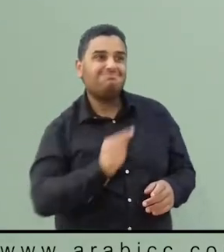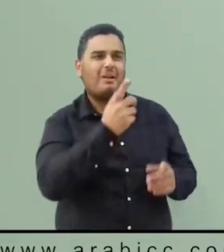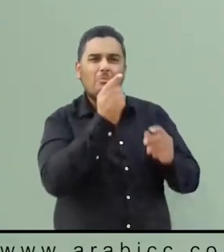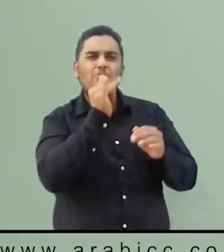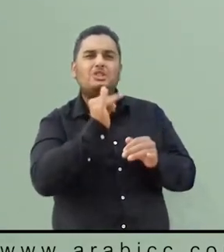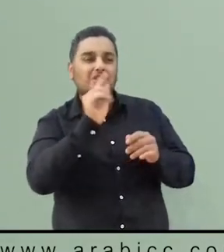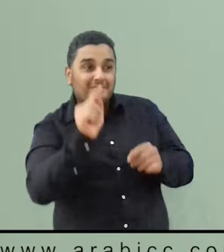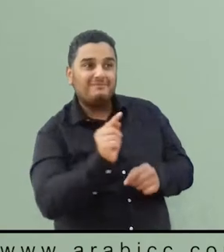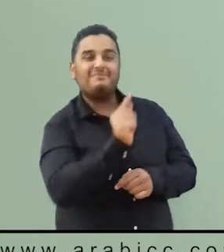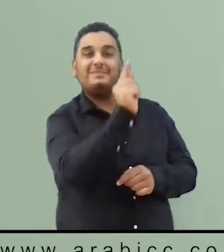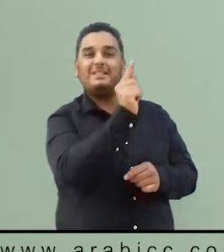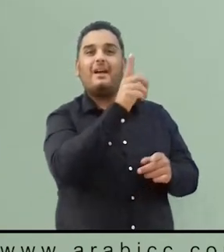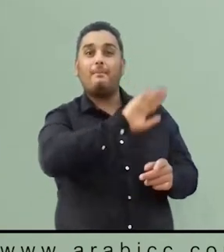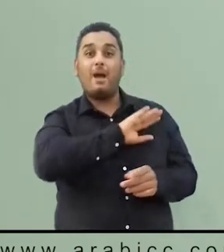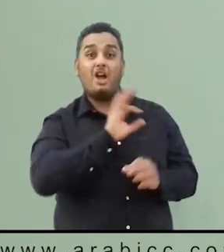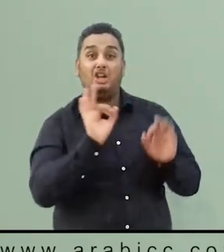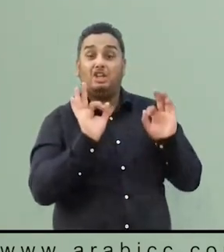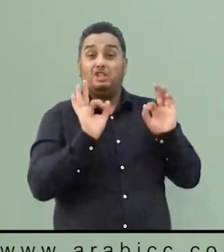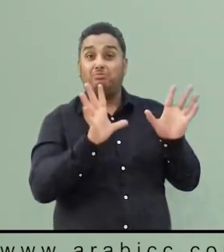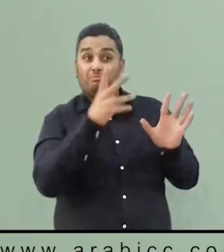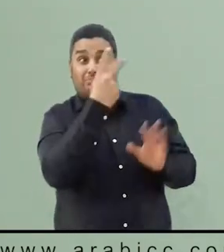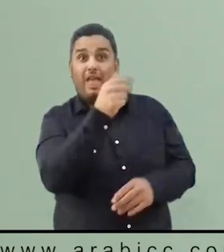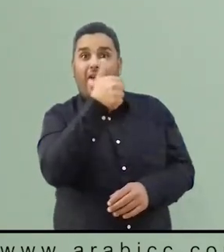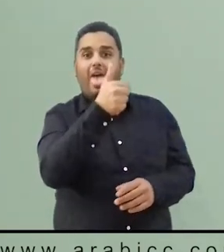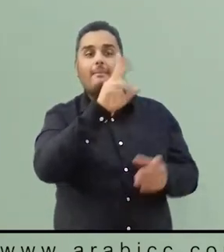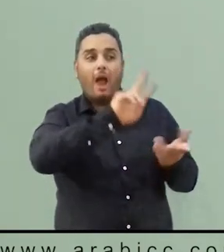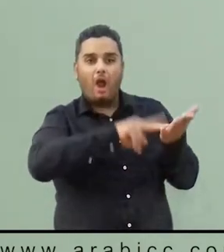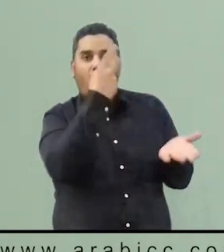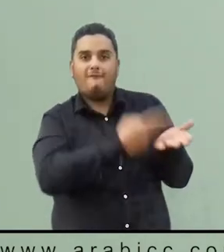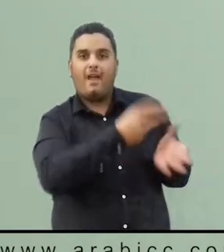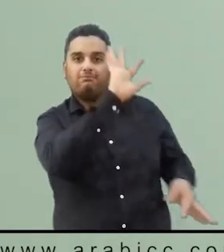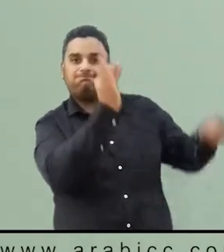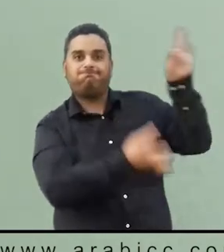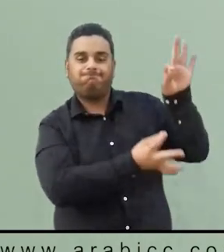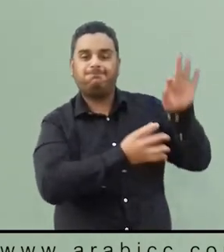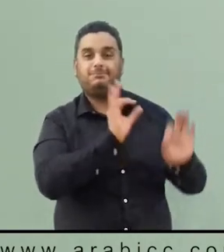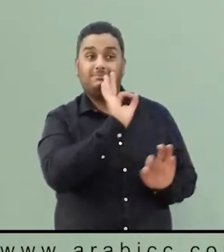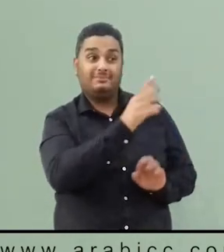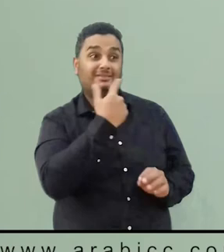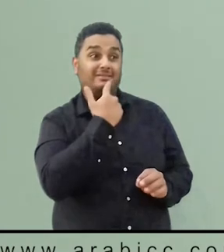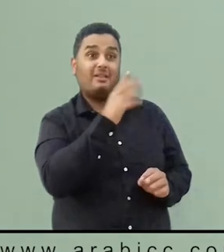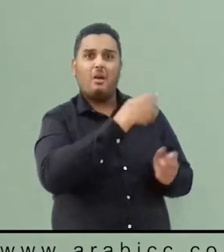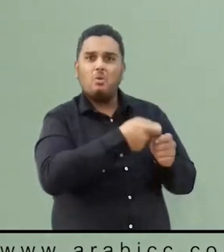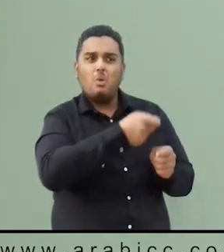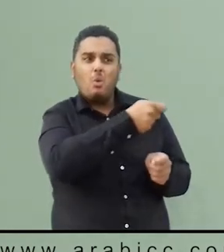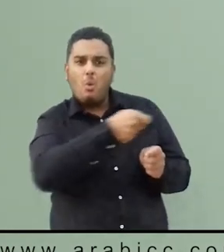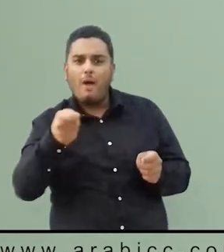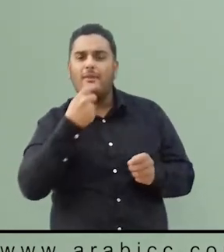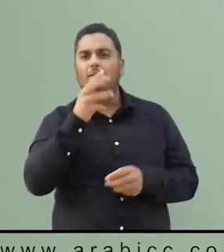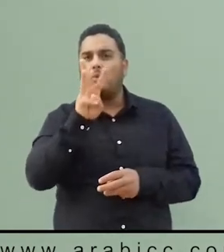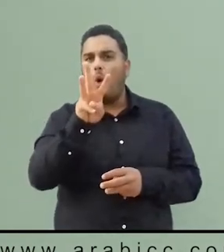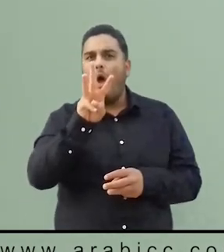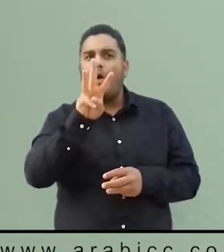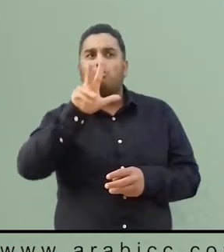Finalement, une remontée se termine par un chiffre 1 inversé à une